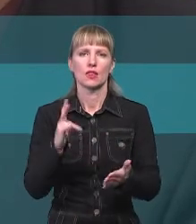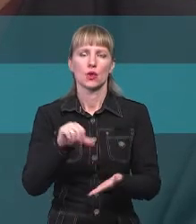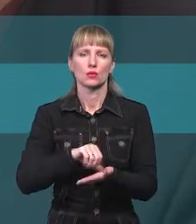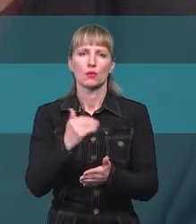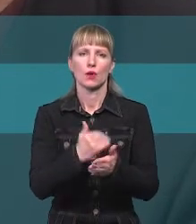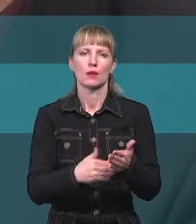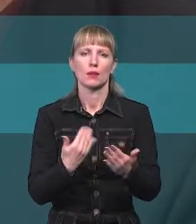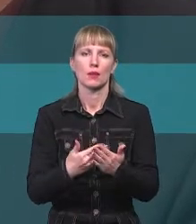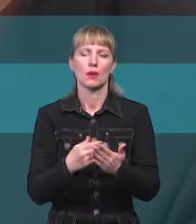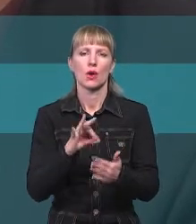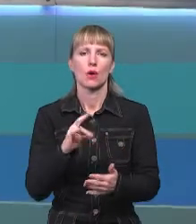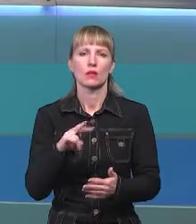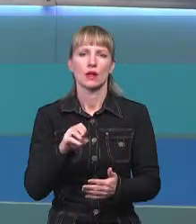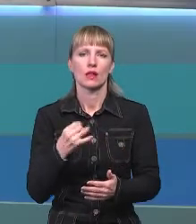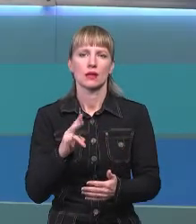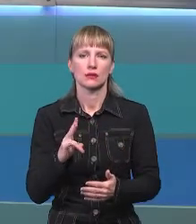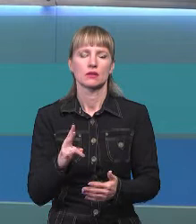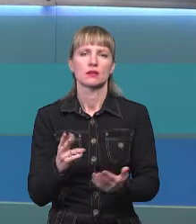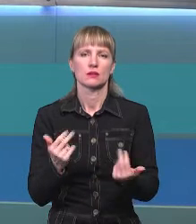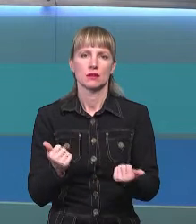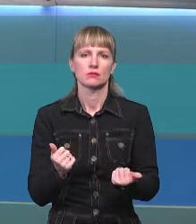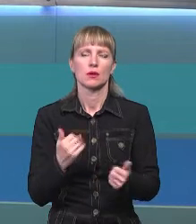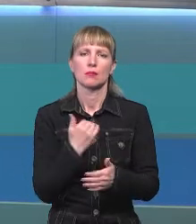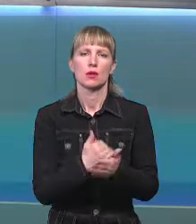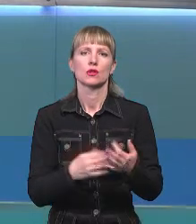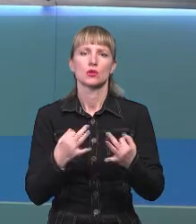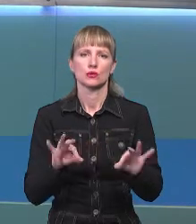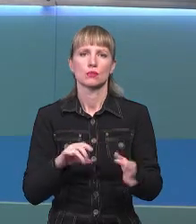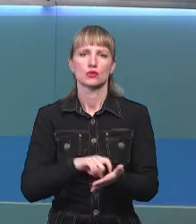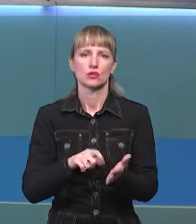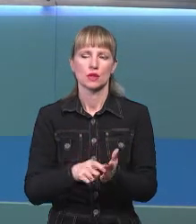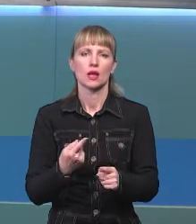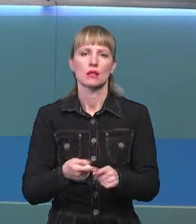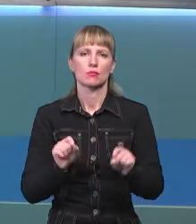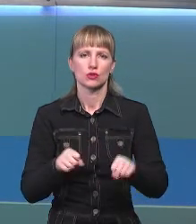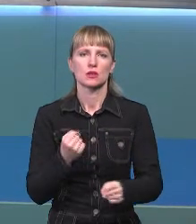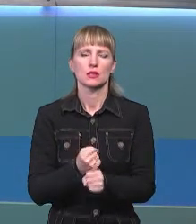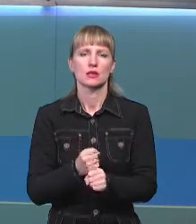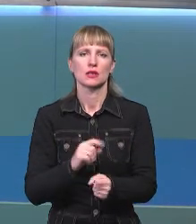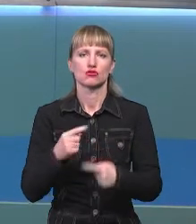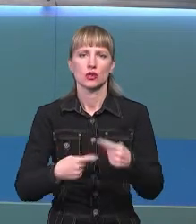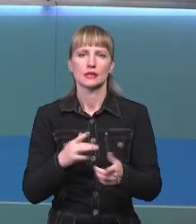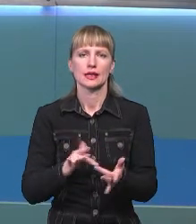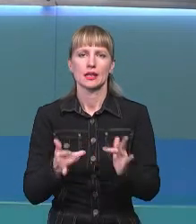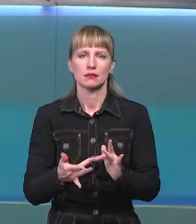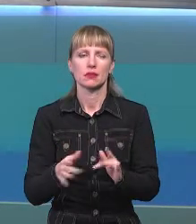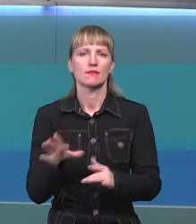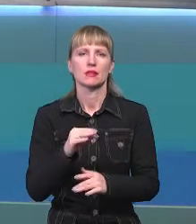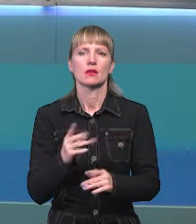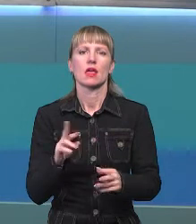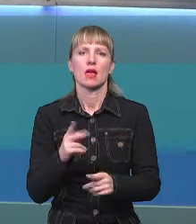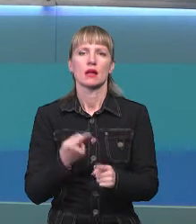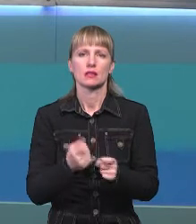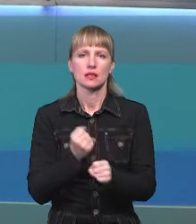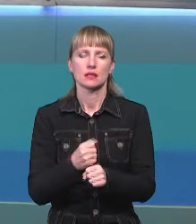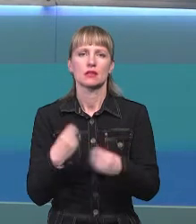програмі, наприклад, онлайн? Так, в програмі доступного житла це можливо зробити онлайн. Всі інструкції, як це зробити,